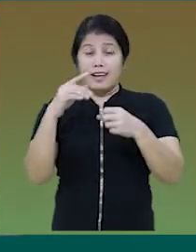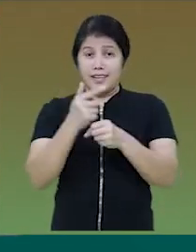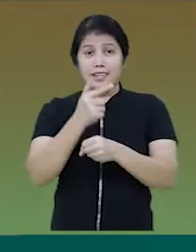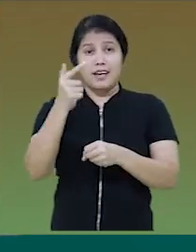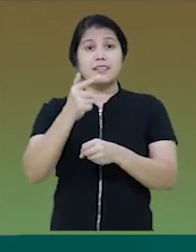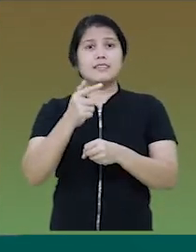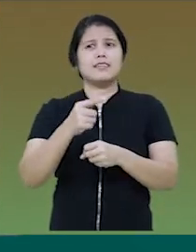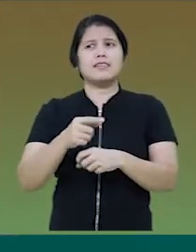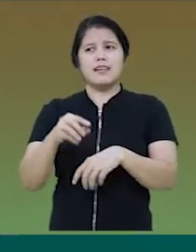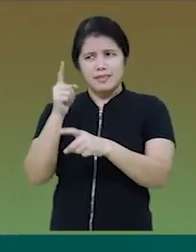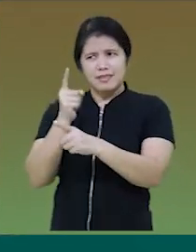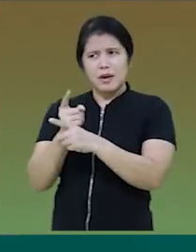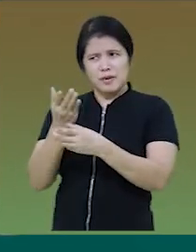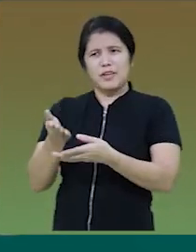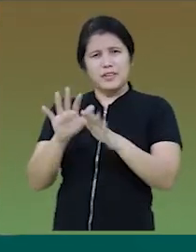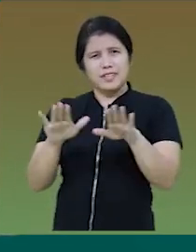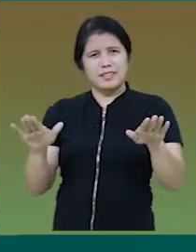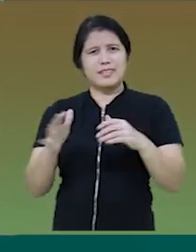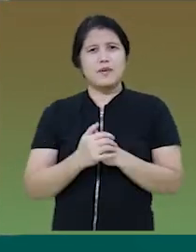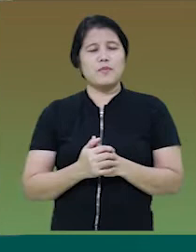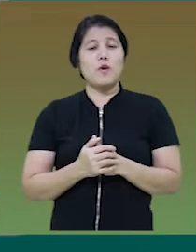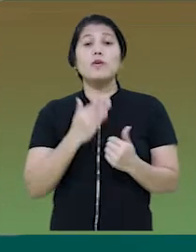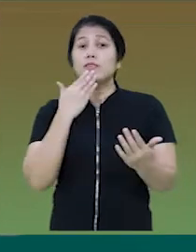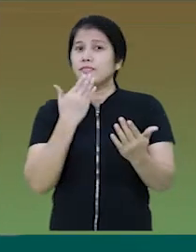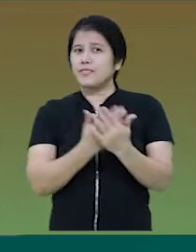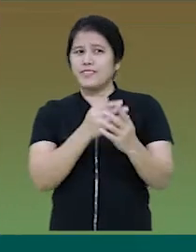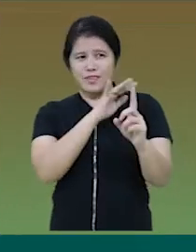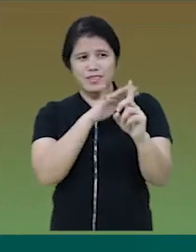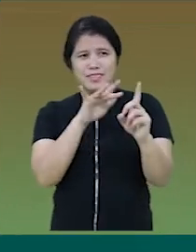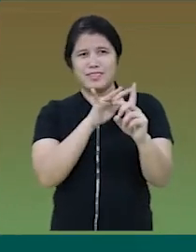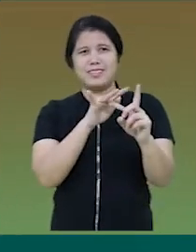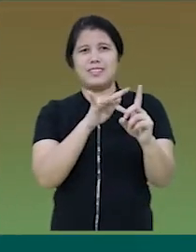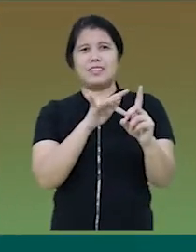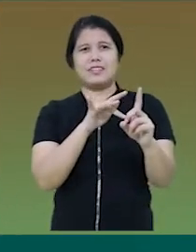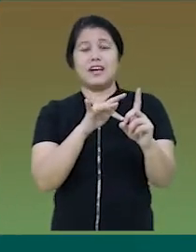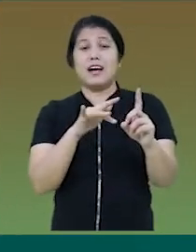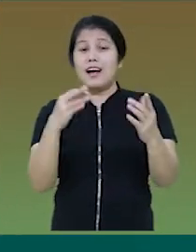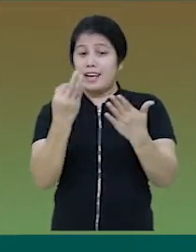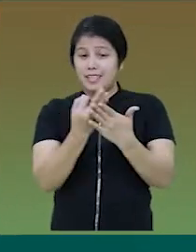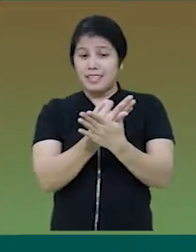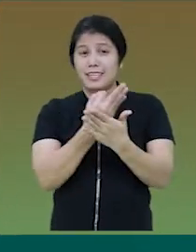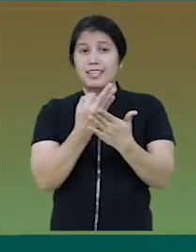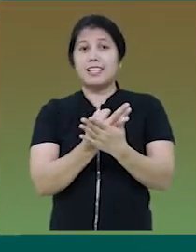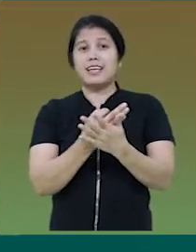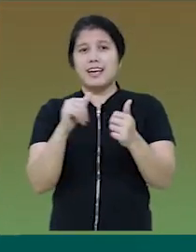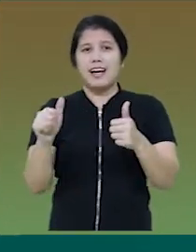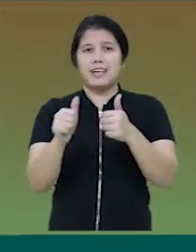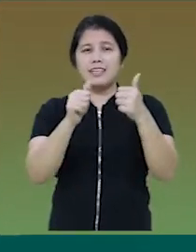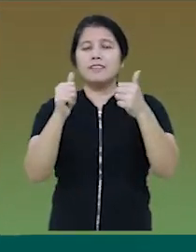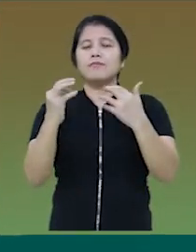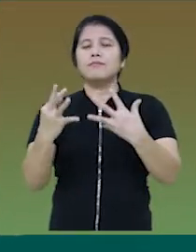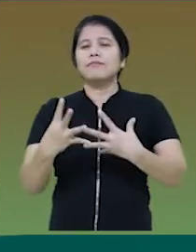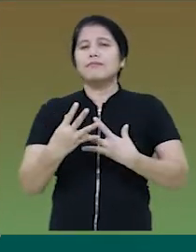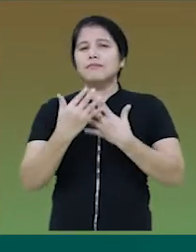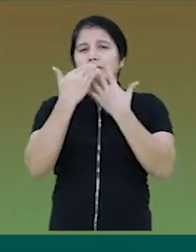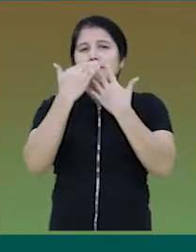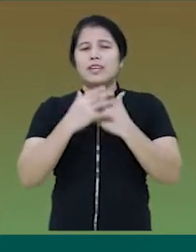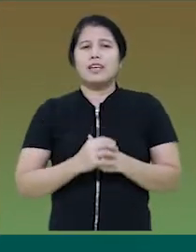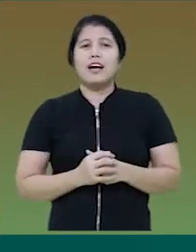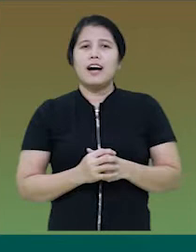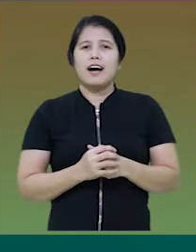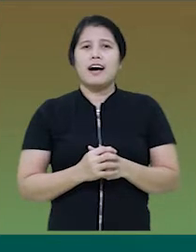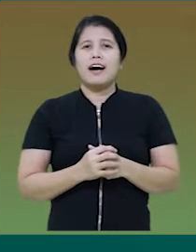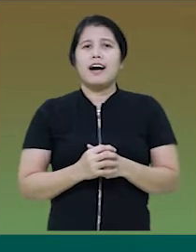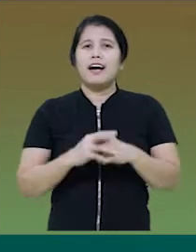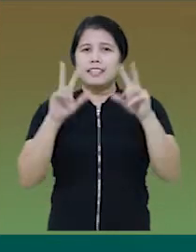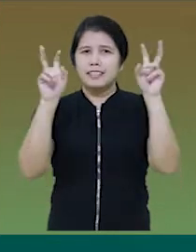gas? Tama kayo, kids! Mahusay na obserbasyon yan. Ang sariwang hangin o gas na nilalanghap